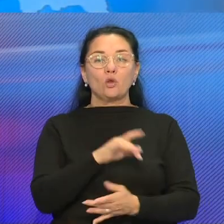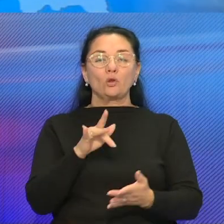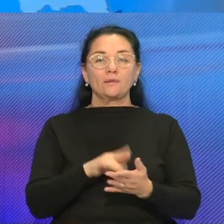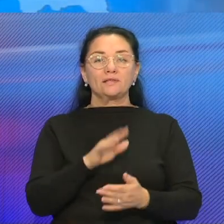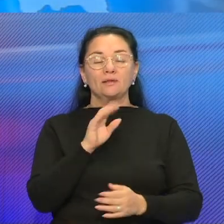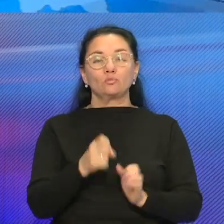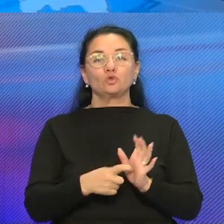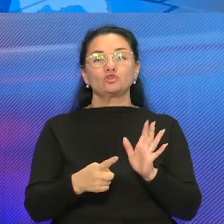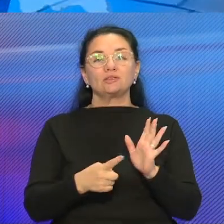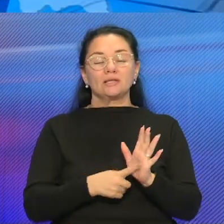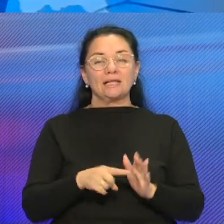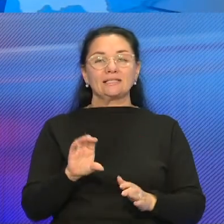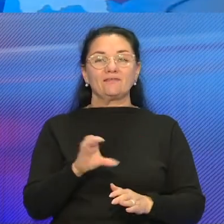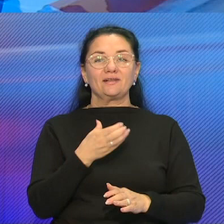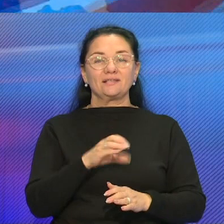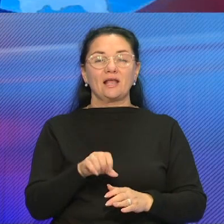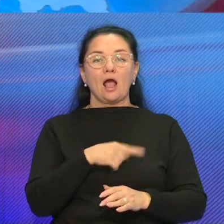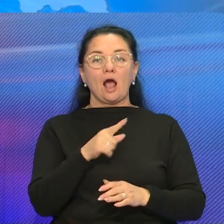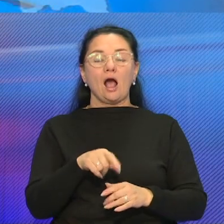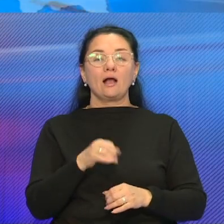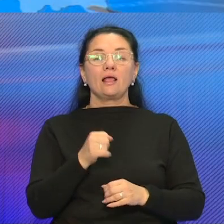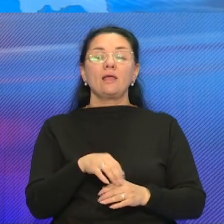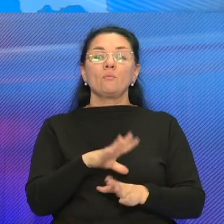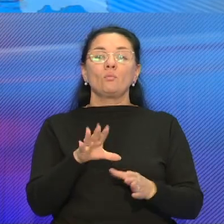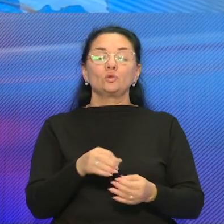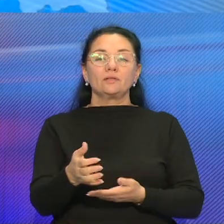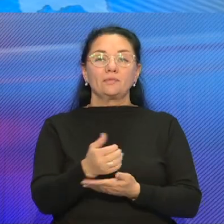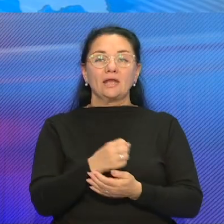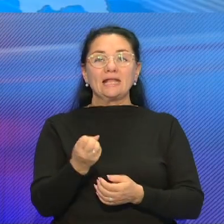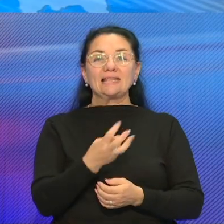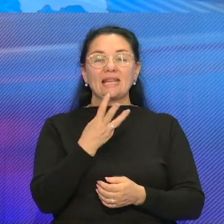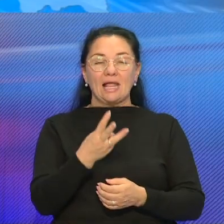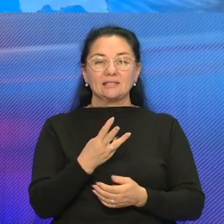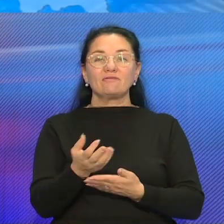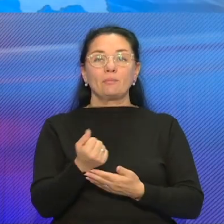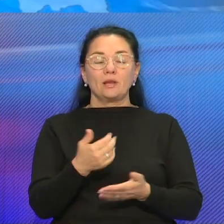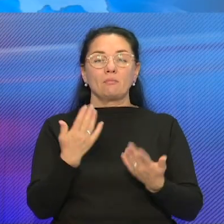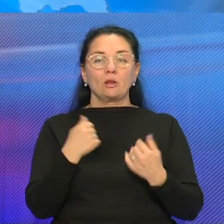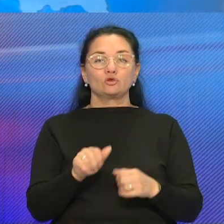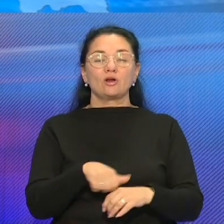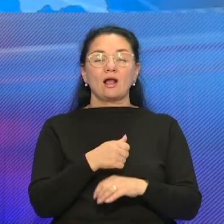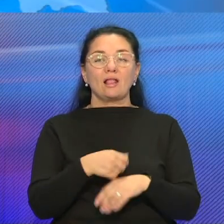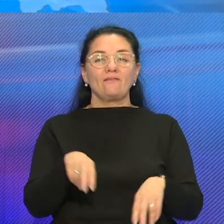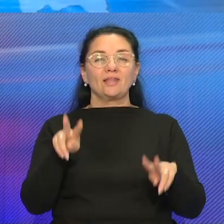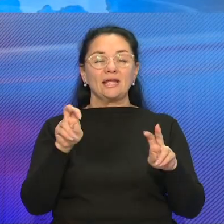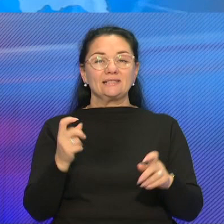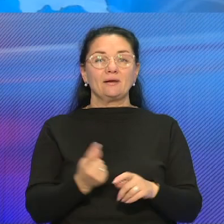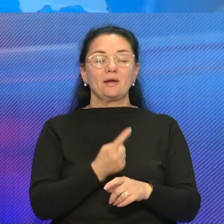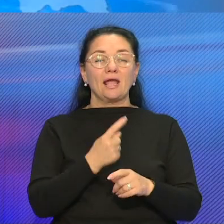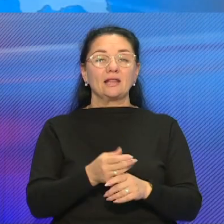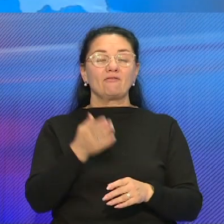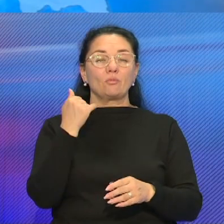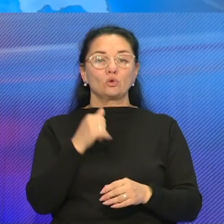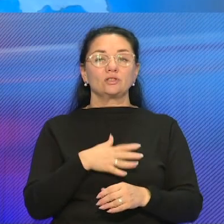16-го вірасня, а гураспадарожнік яго ўдзельніка ўпрымаў 13-го. Галовная тема гэтага года – адзінстваў минулым –